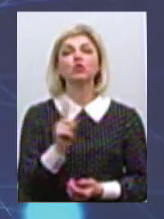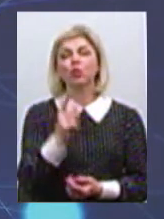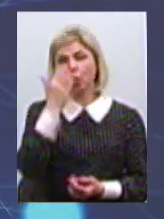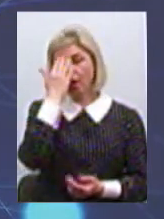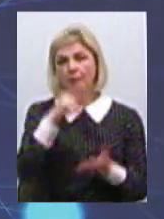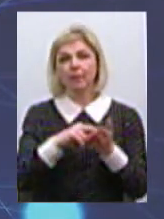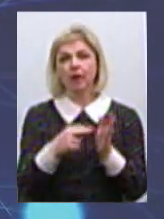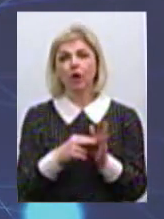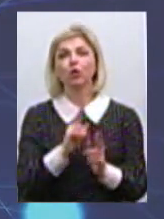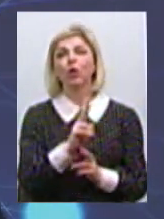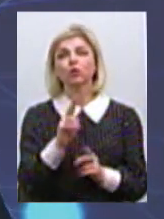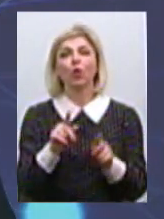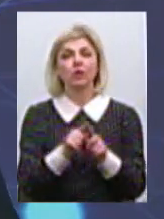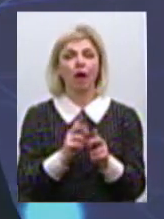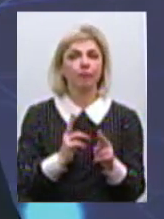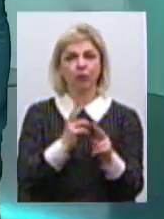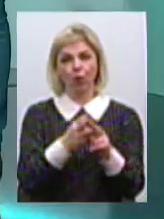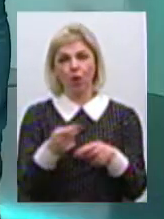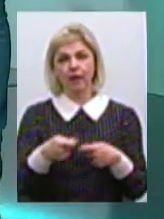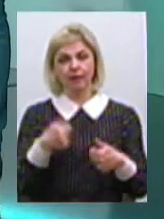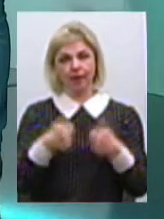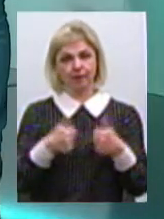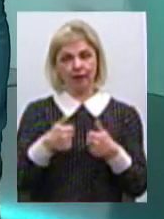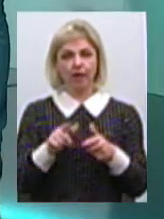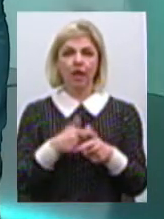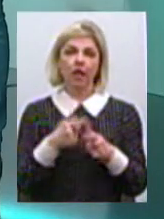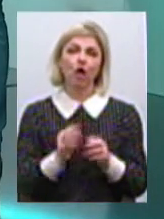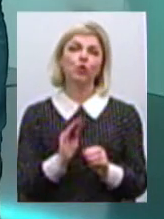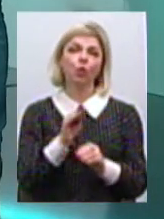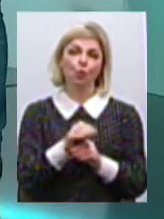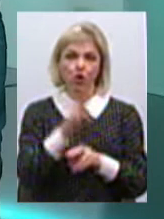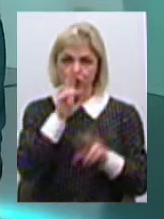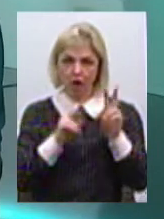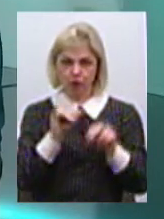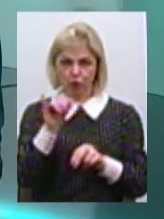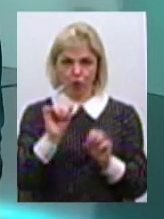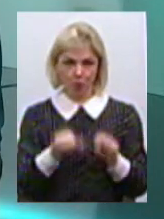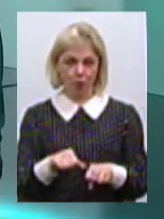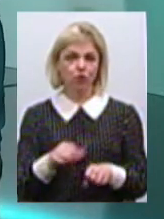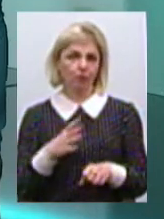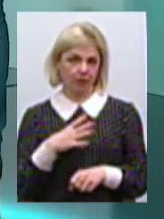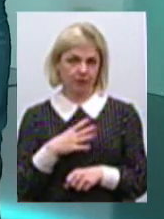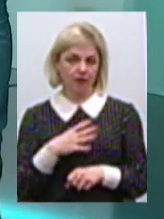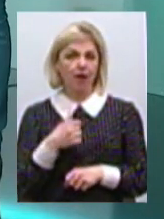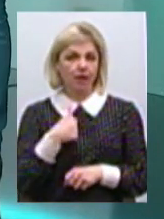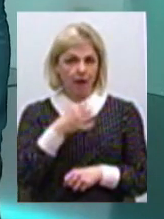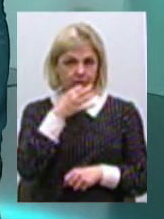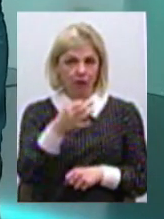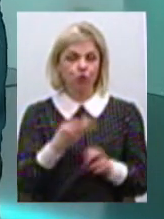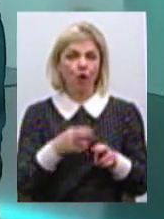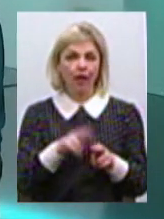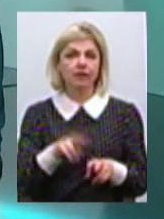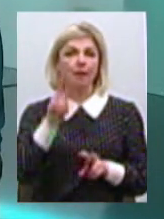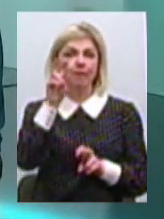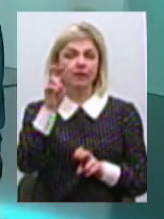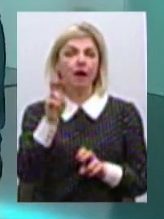блокує таким чином тендер? Чи додаткові шанси у нього можуть з'явитися? Я вам скажу, що цей підрядник він блокує